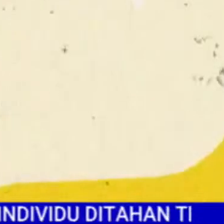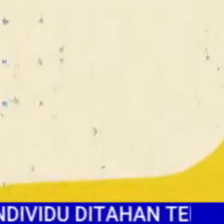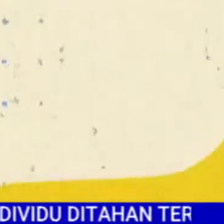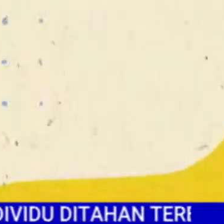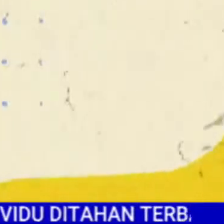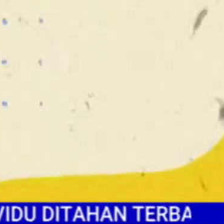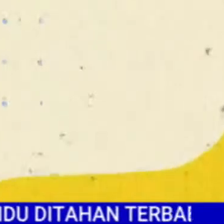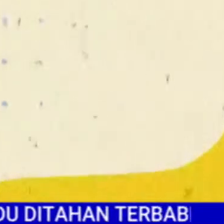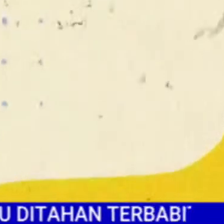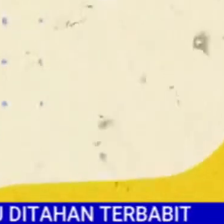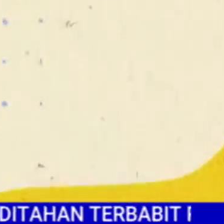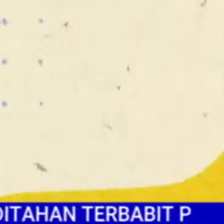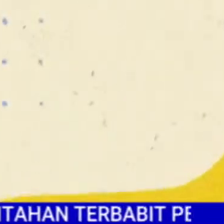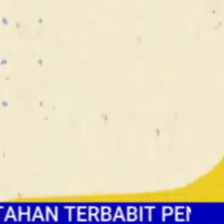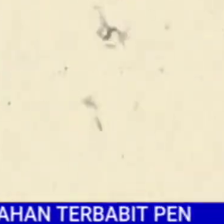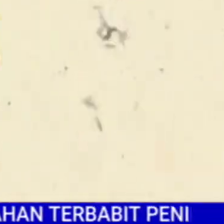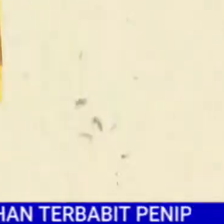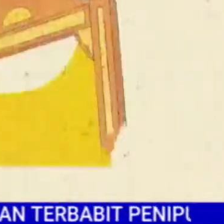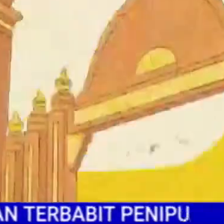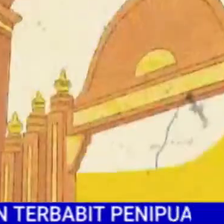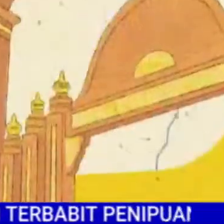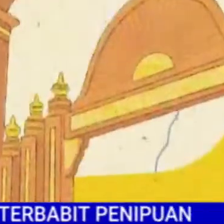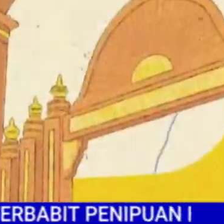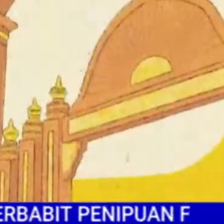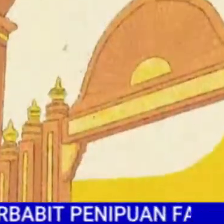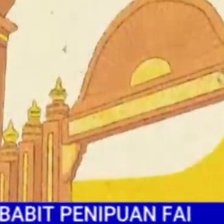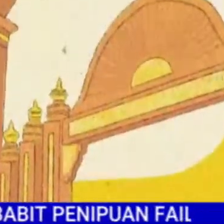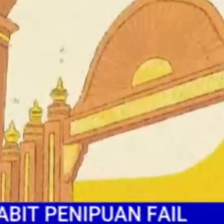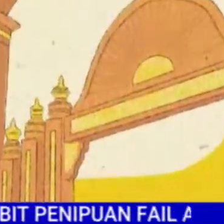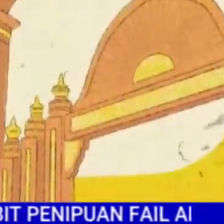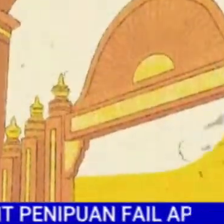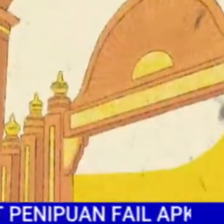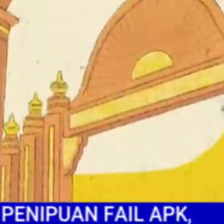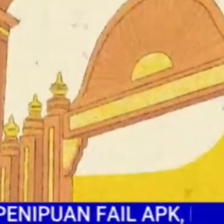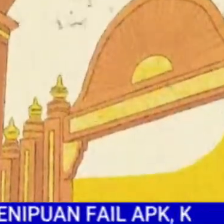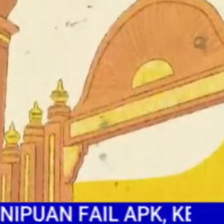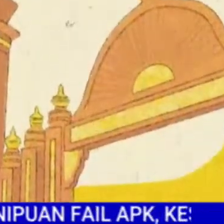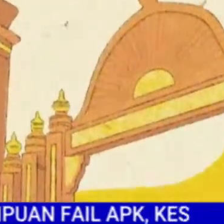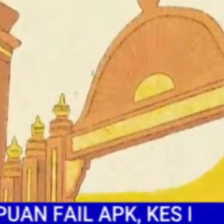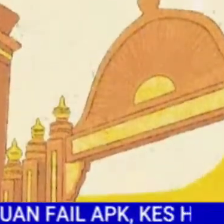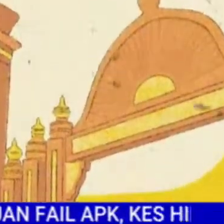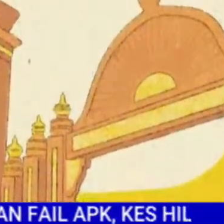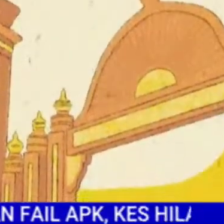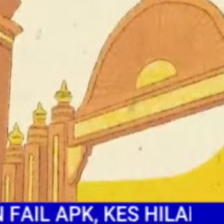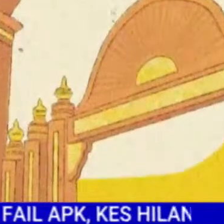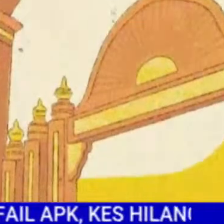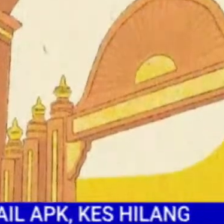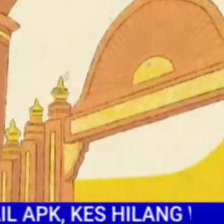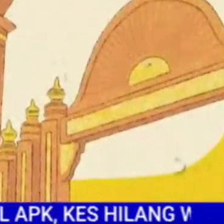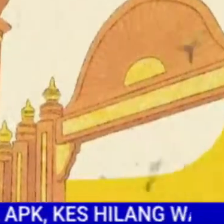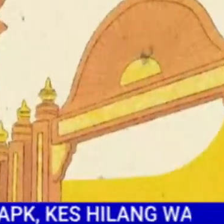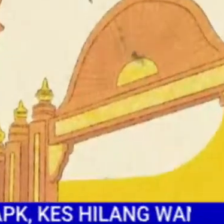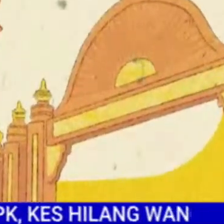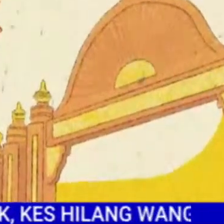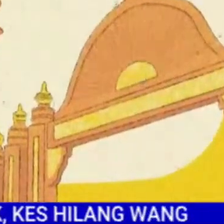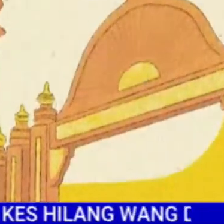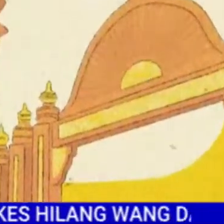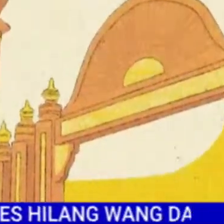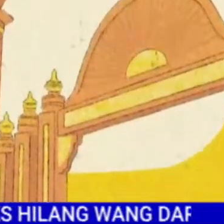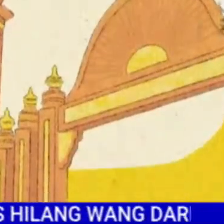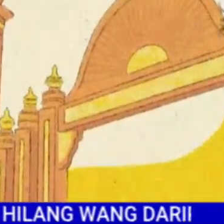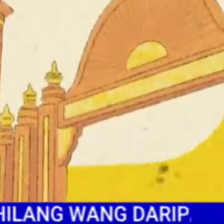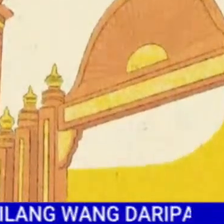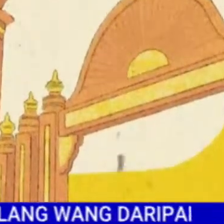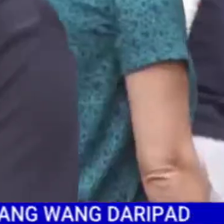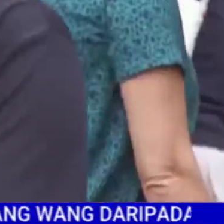Mai ke kembara Riuh Sok Mo di Kelantan pada 16 hingga 18 September bertempat di Stadium Mini Majlis Daerah Ketere Kelantan mulai 10 pagi